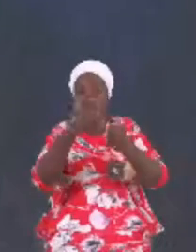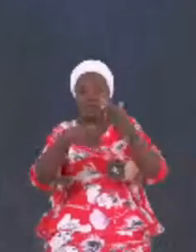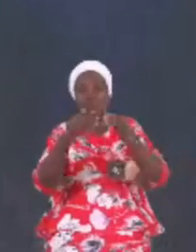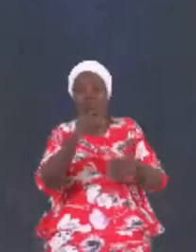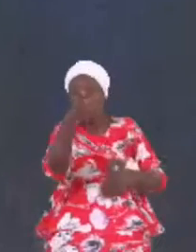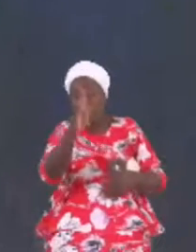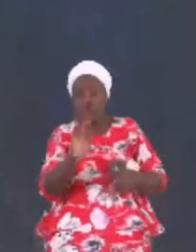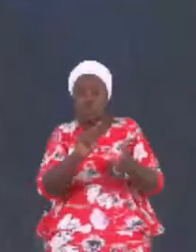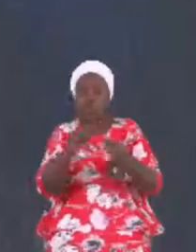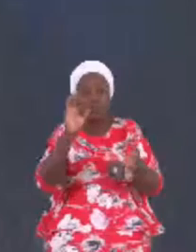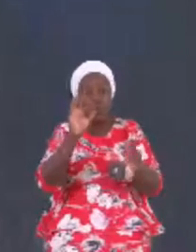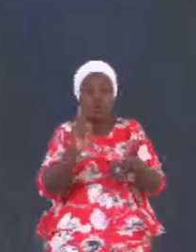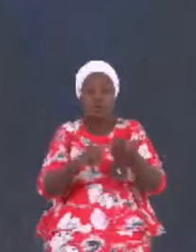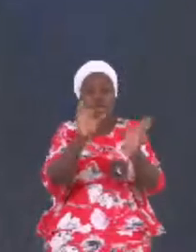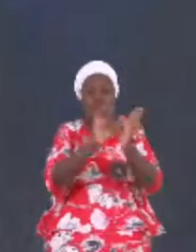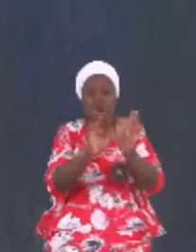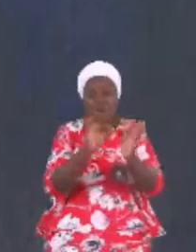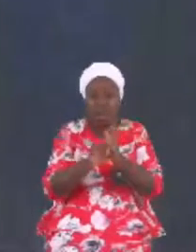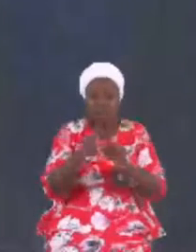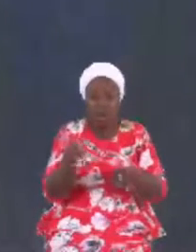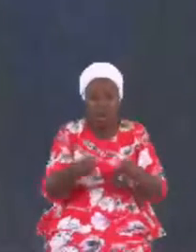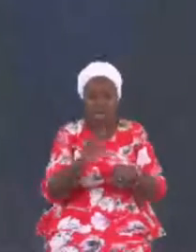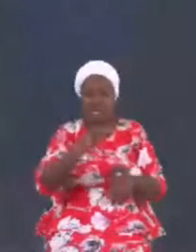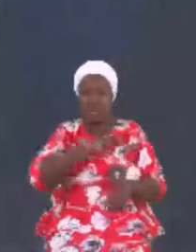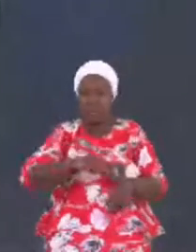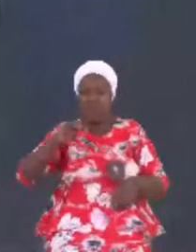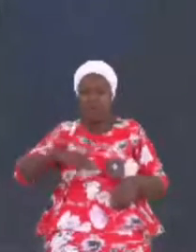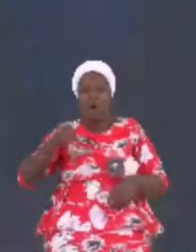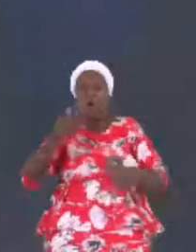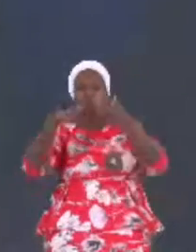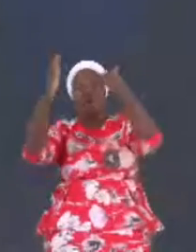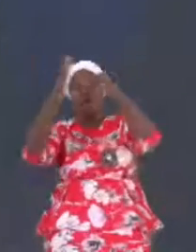Dieu te compte comme candidat du ciel